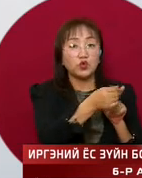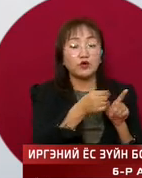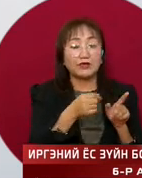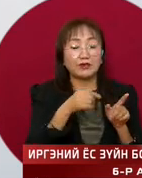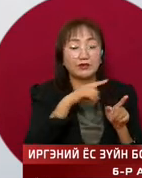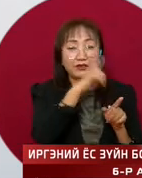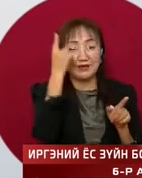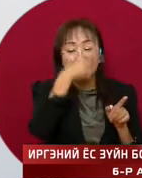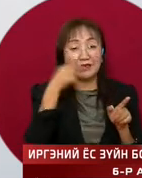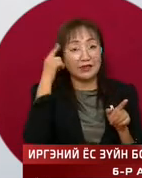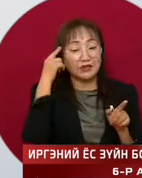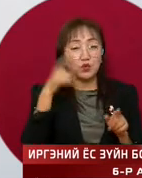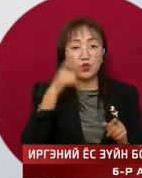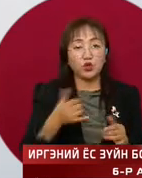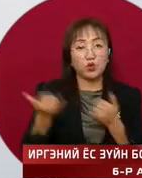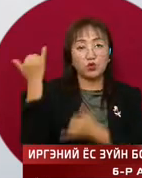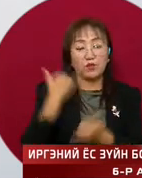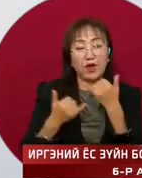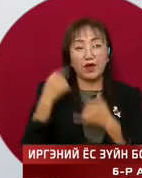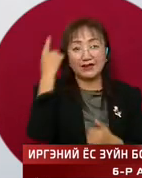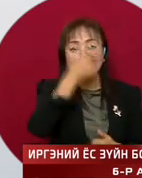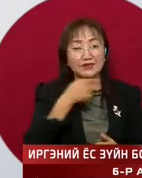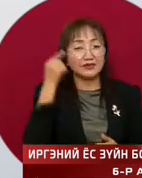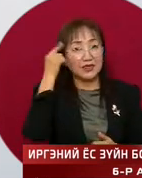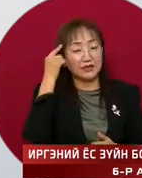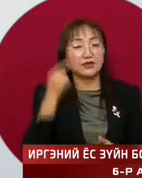хүнийг удмаар нь таньдаг.